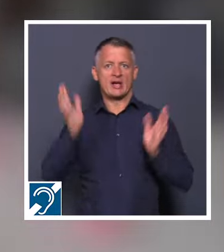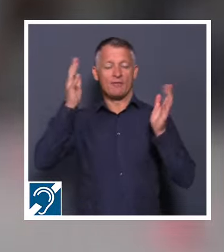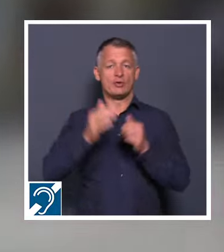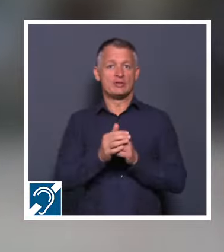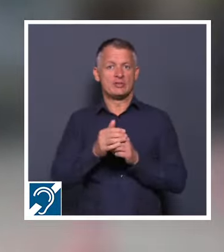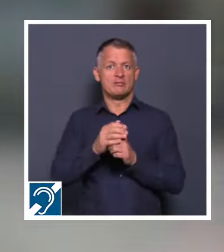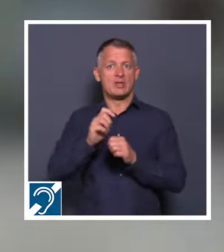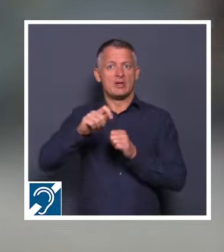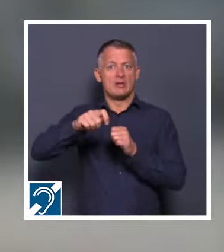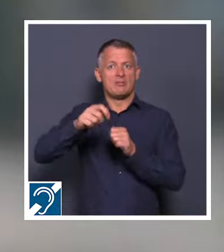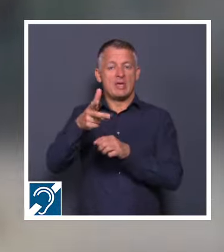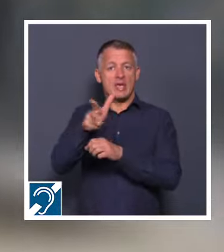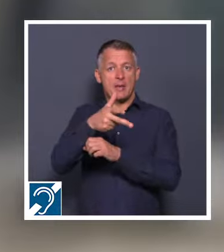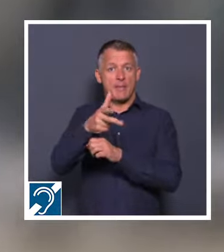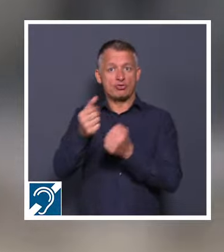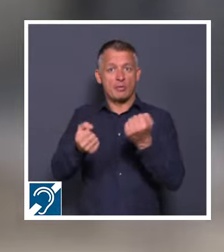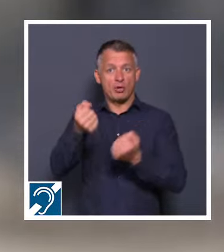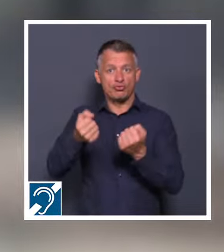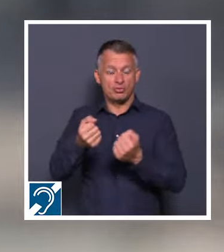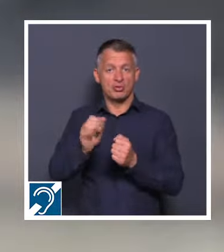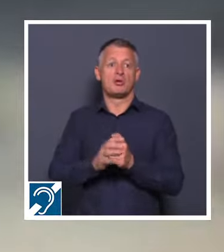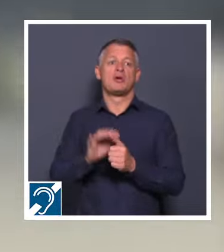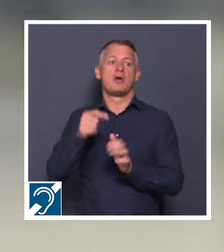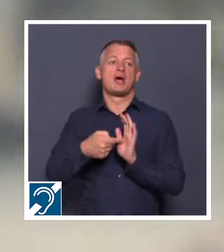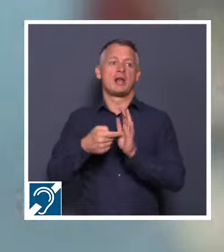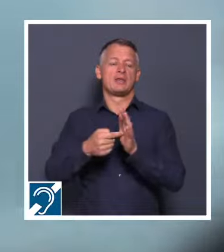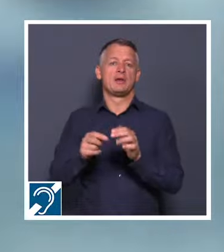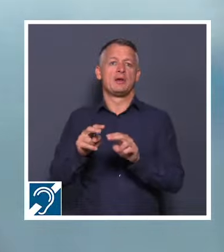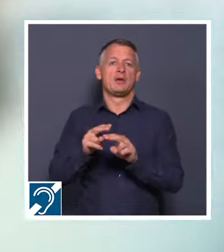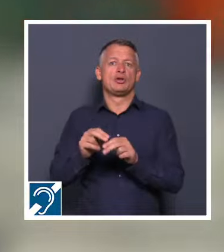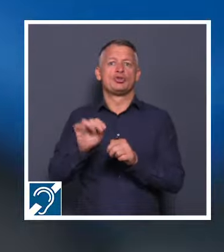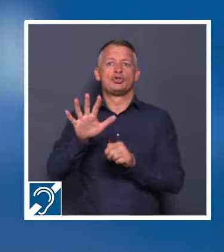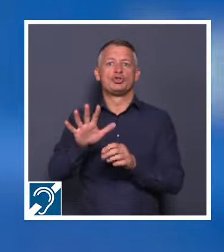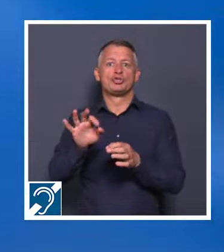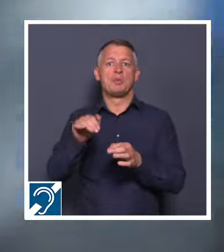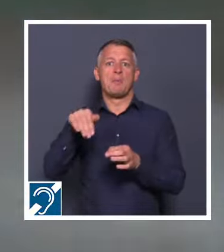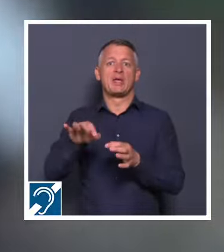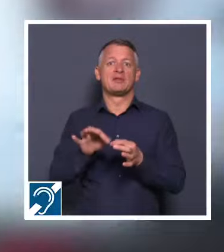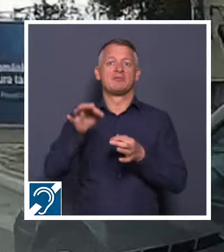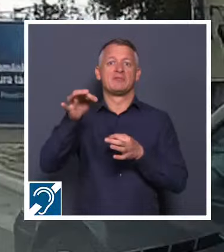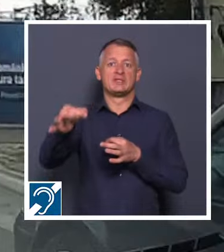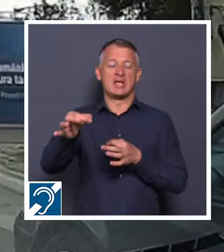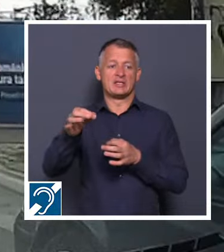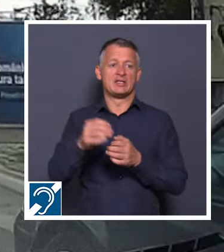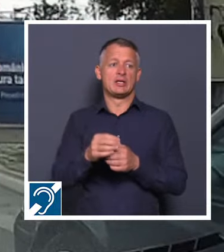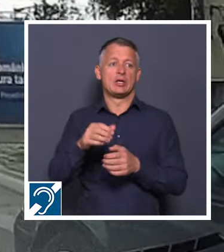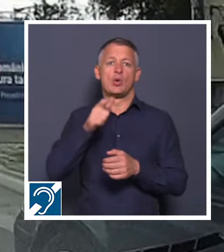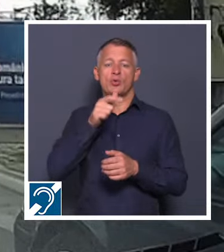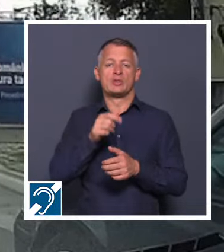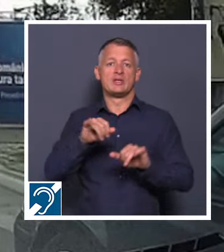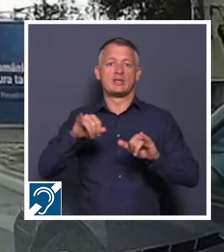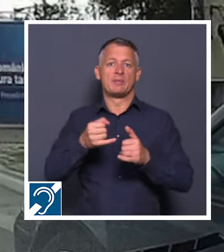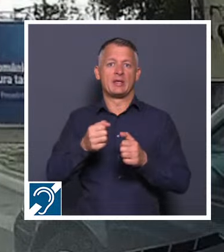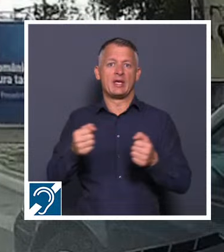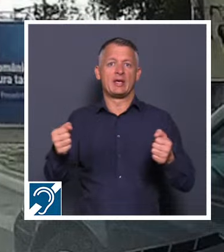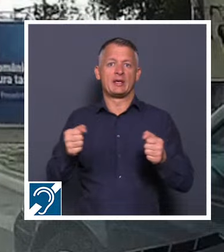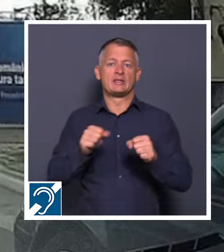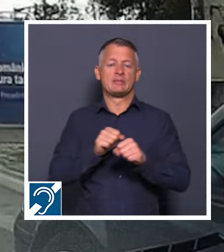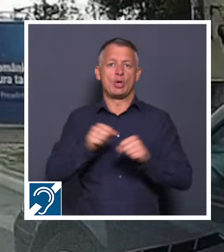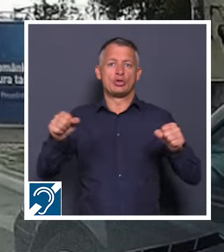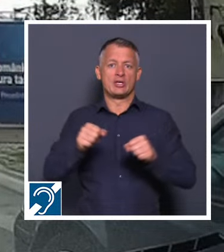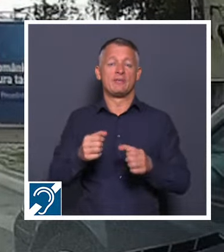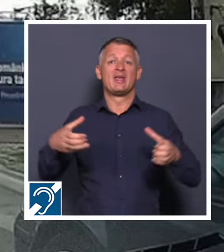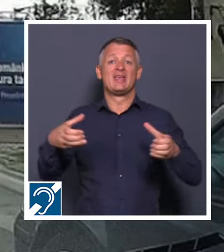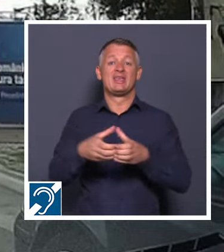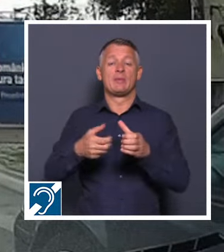arată cum mai multe mașini circulau la nici 5 metri de locul în care a avut explozia. O echipă de la Distrigaz a reușit să remedieze problema și